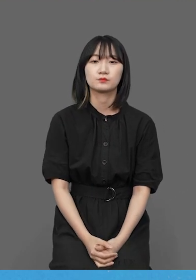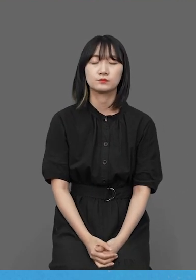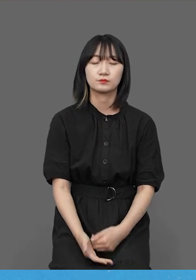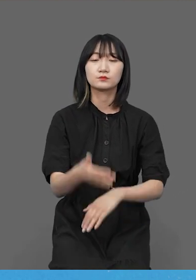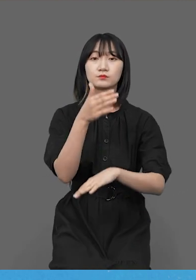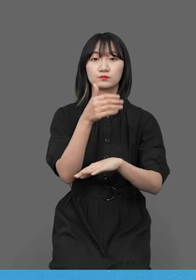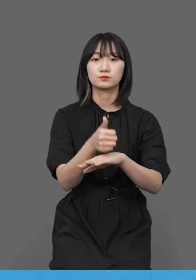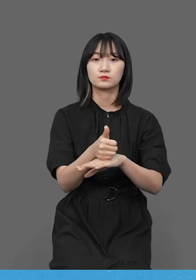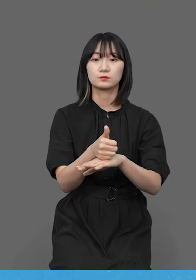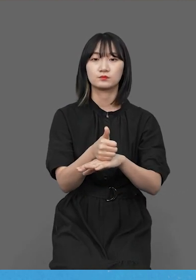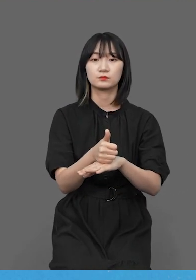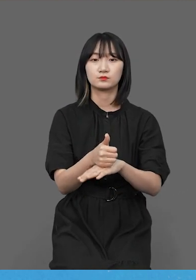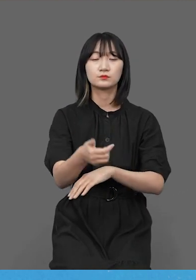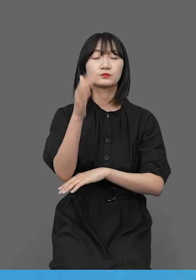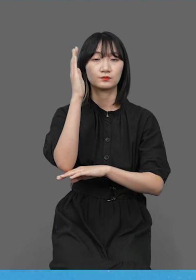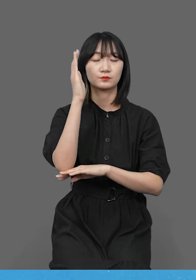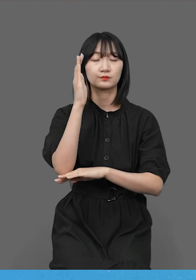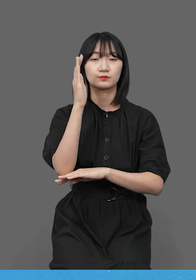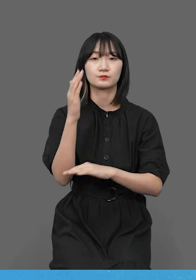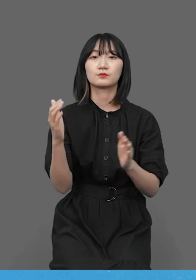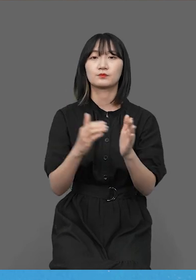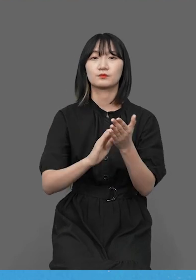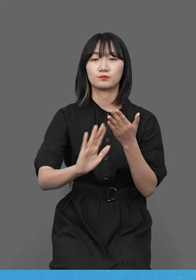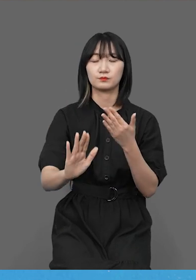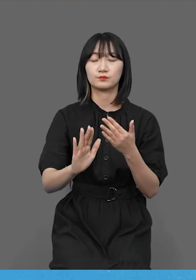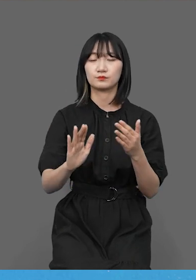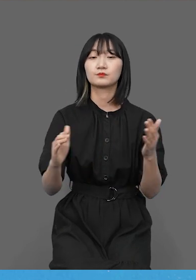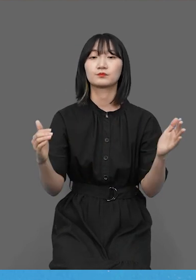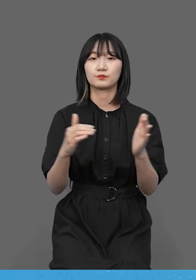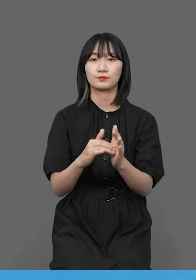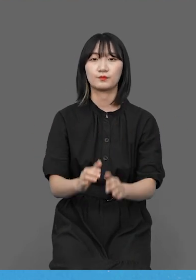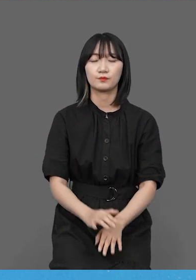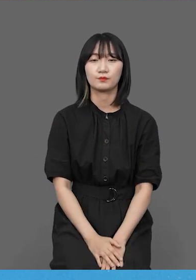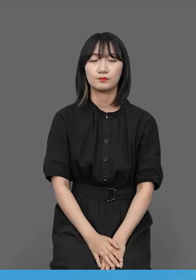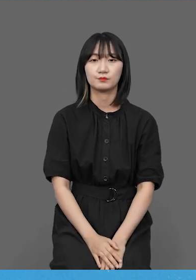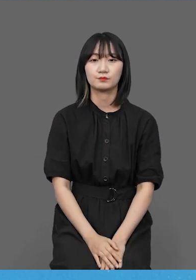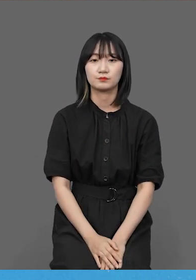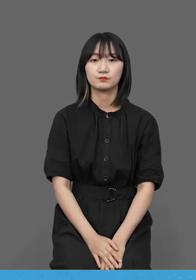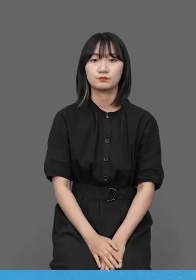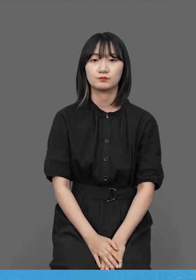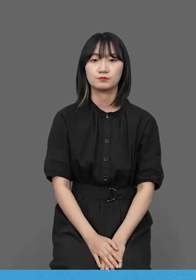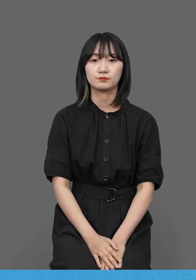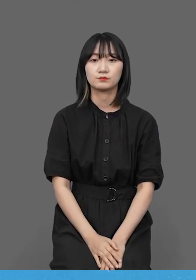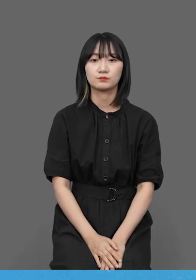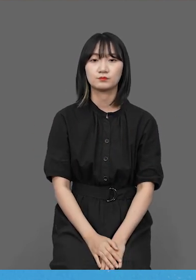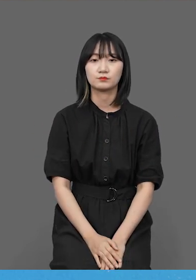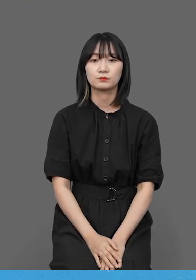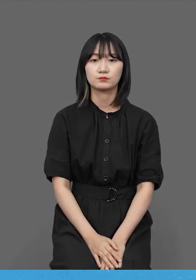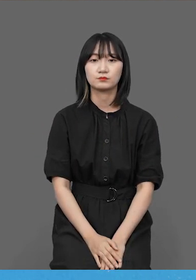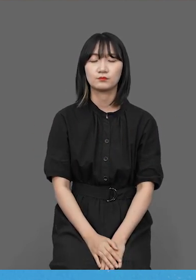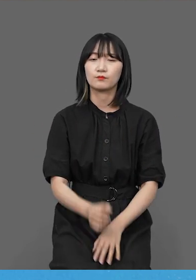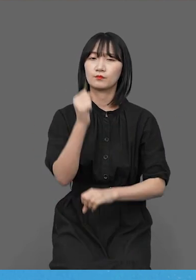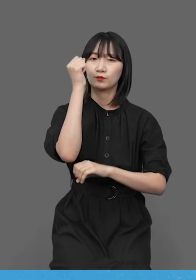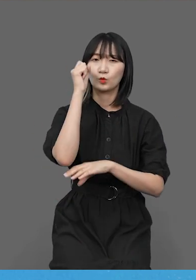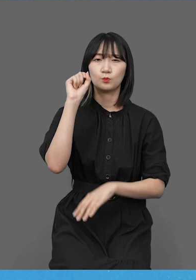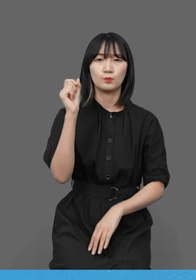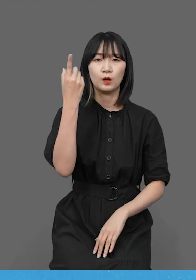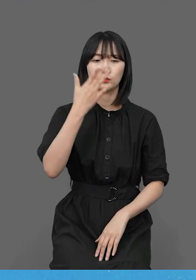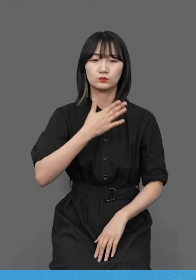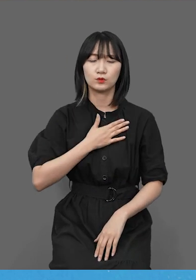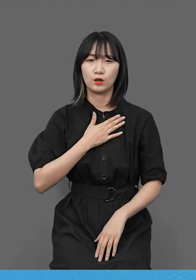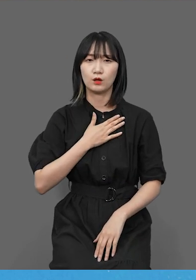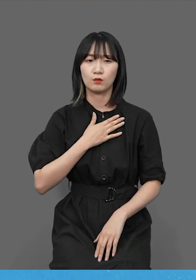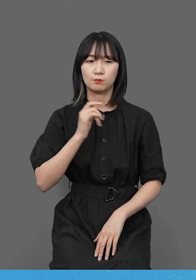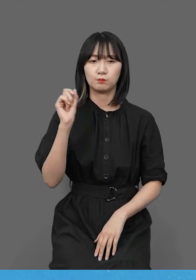이제 마지막 이 말씀만 드리고 마무리하려고 합니다. 정말 이 기원의 문제, 내가